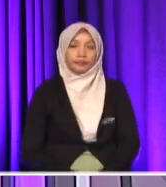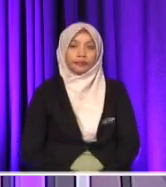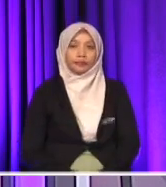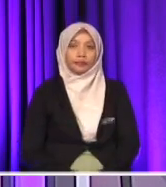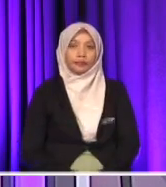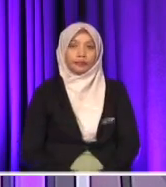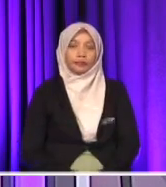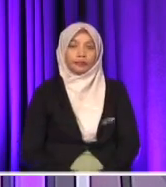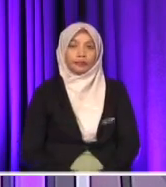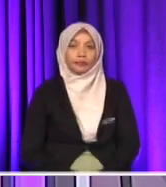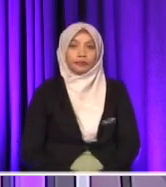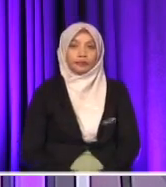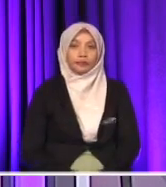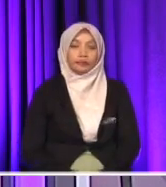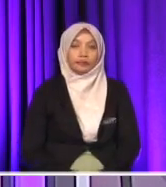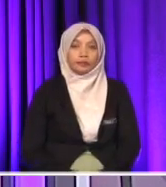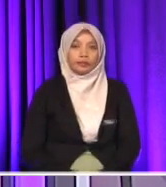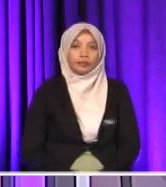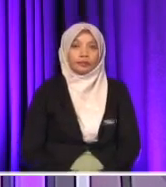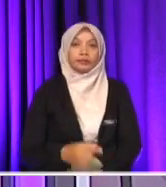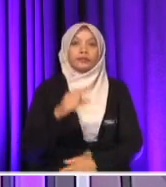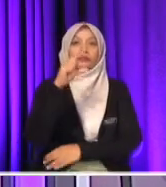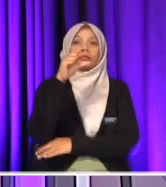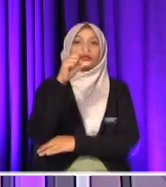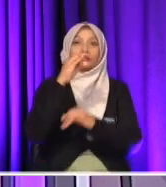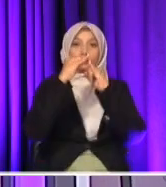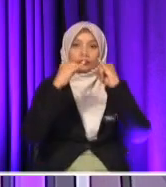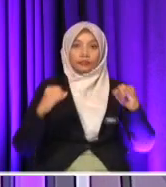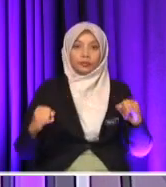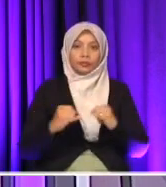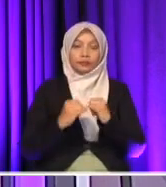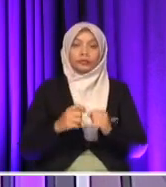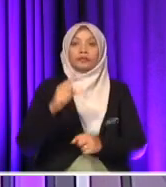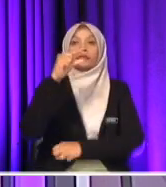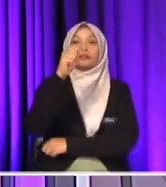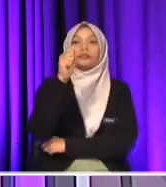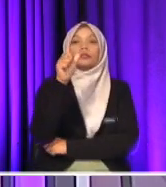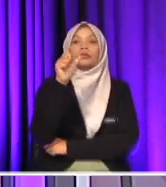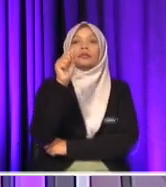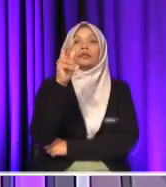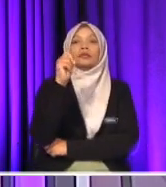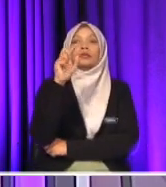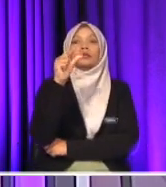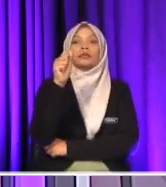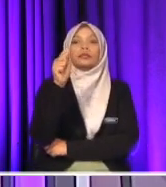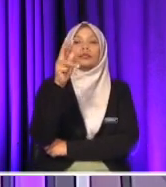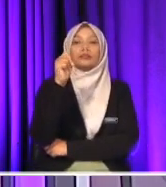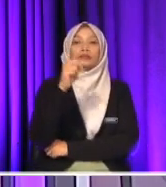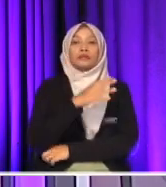kalau untuk segitiga ni kita ada segitiga galangan. Kita ada, boleh juga kita buat segitiga voltan.